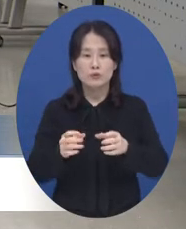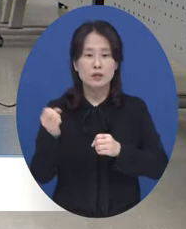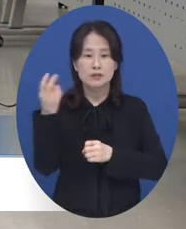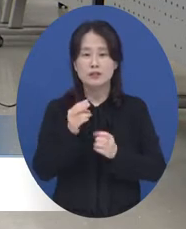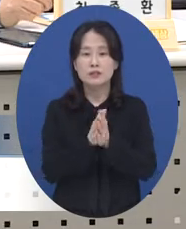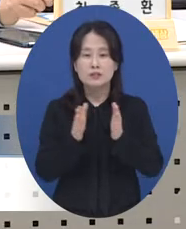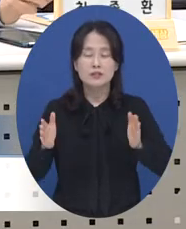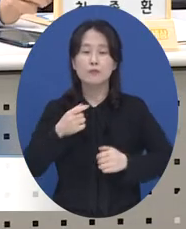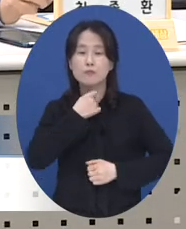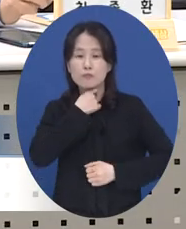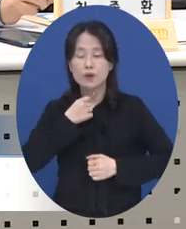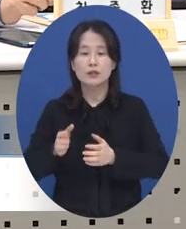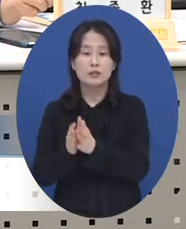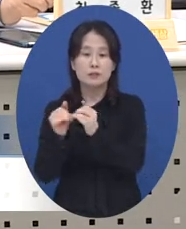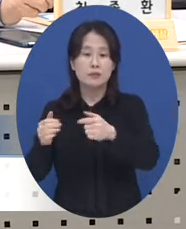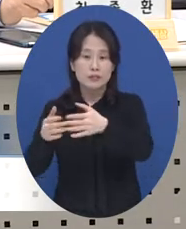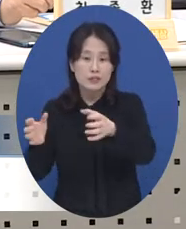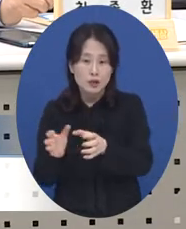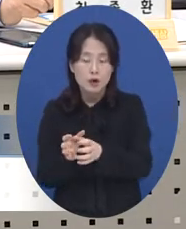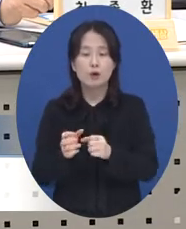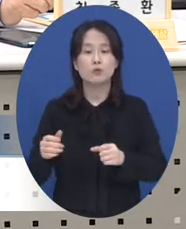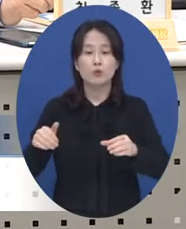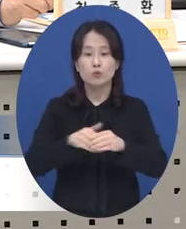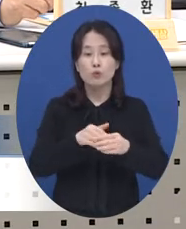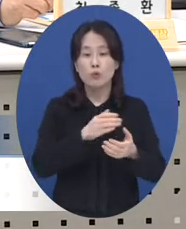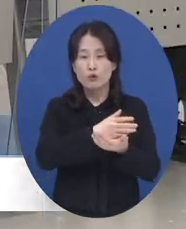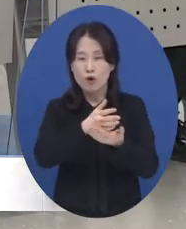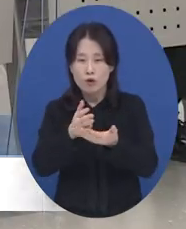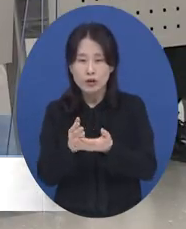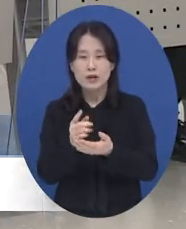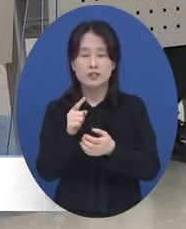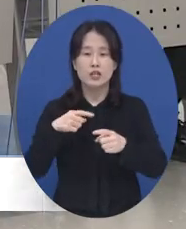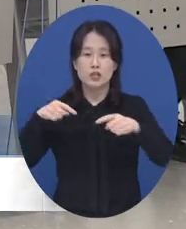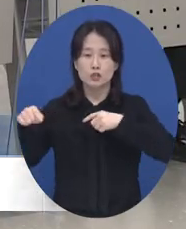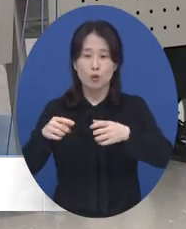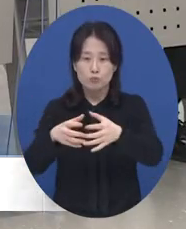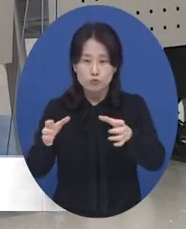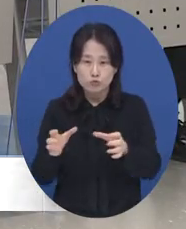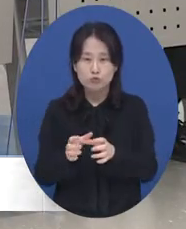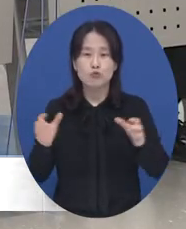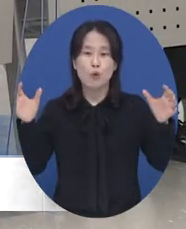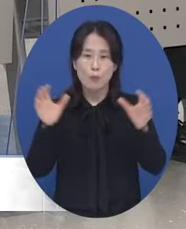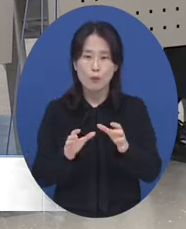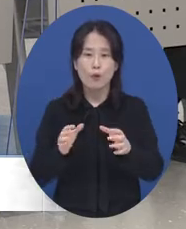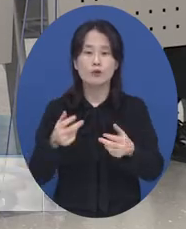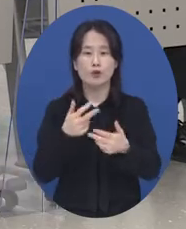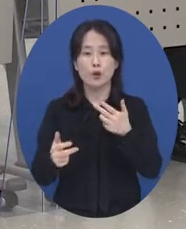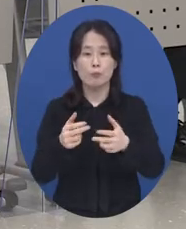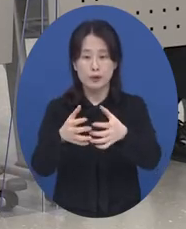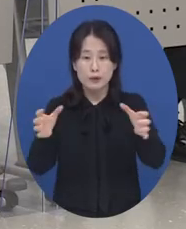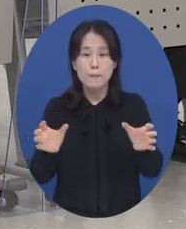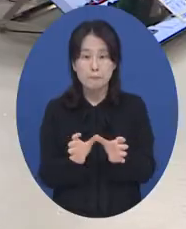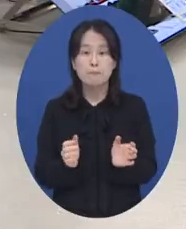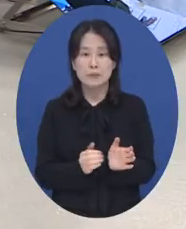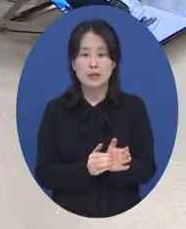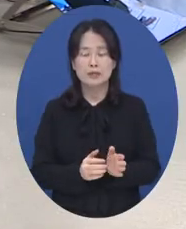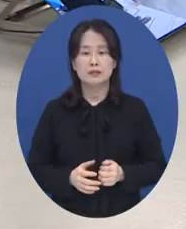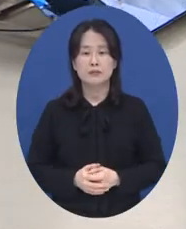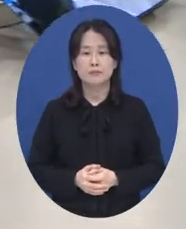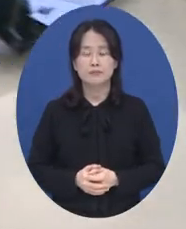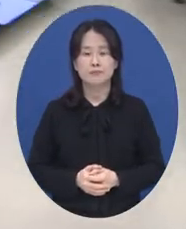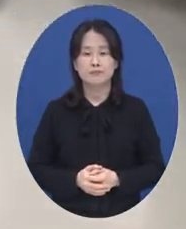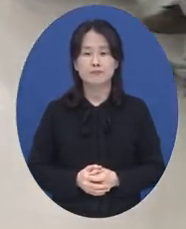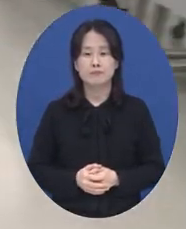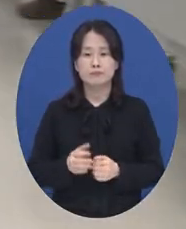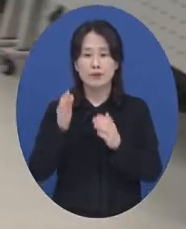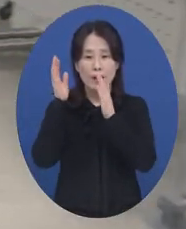바라는 시민단체와 학계, 종교계 정관계까지 각계각층이 모여 협의체를 만든 겁니다.